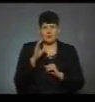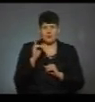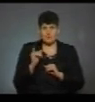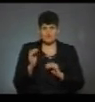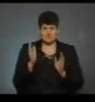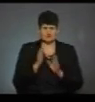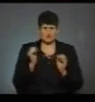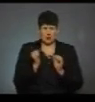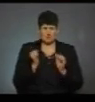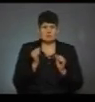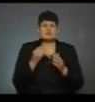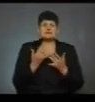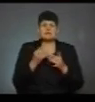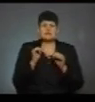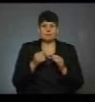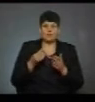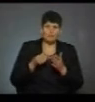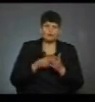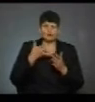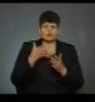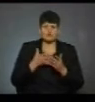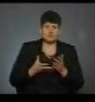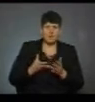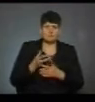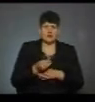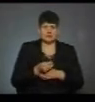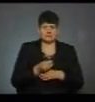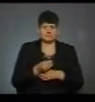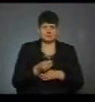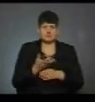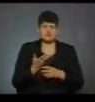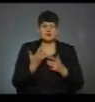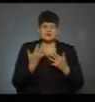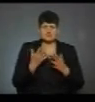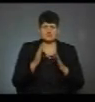може подорожчати знову оплата за комунальні і навпаки, якщо буде така,